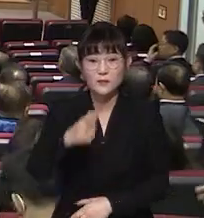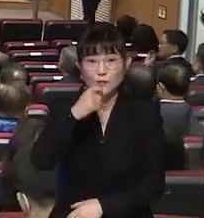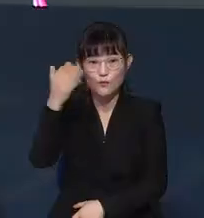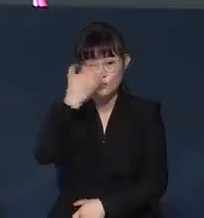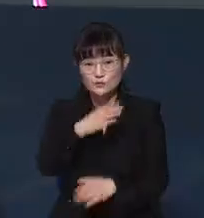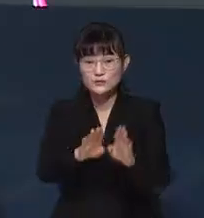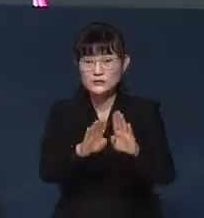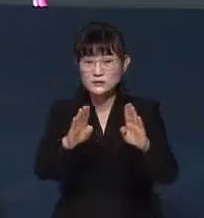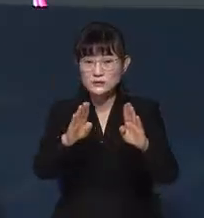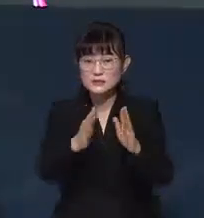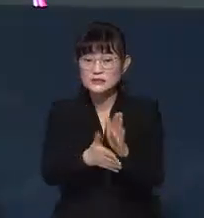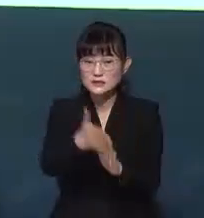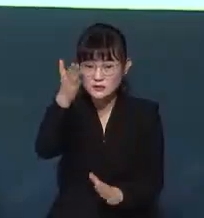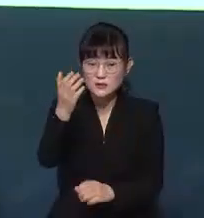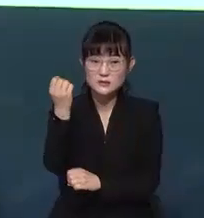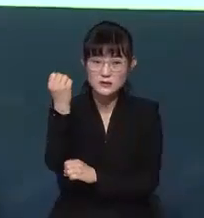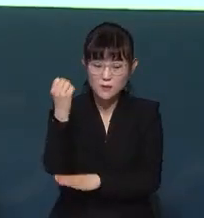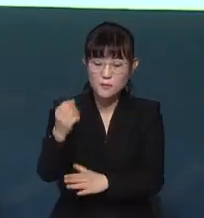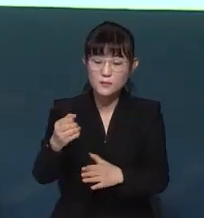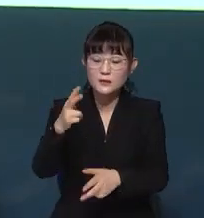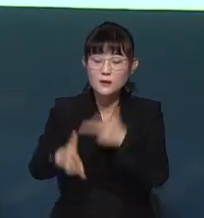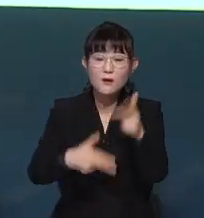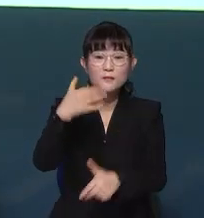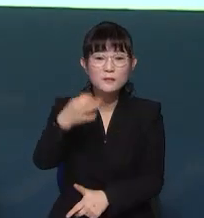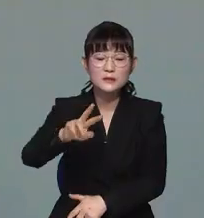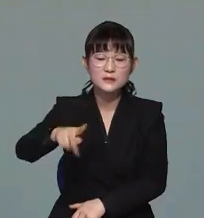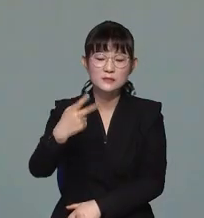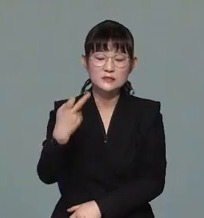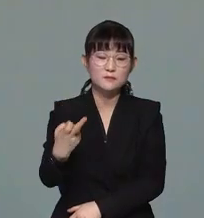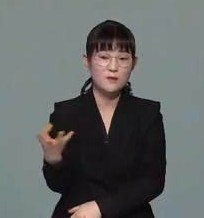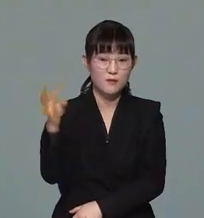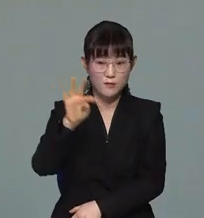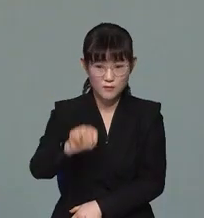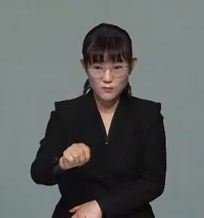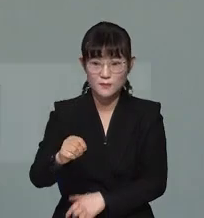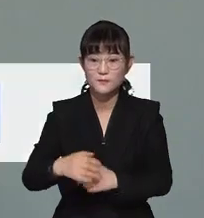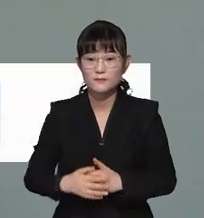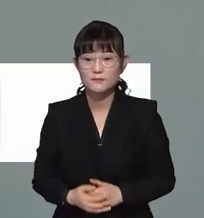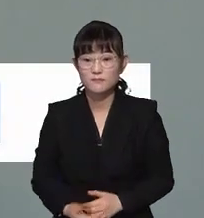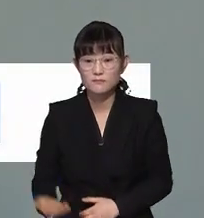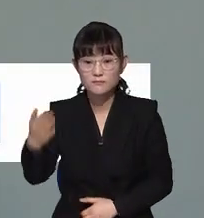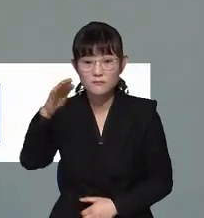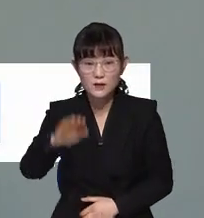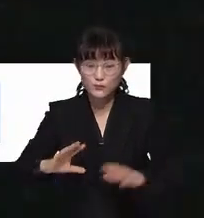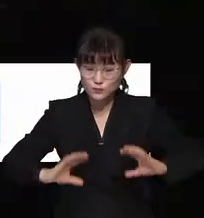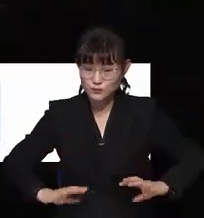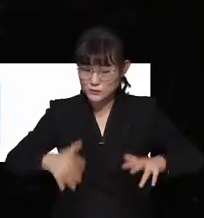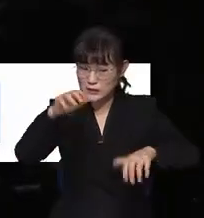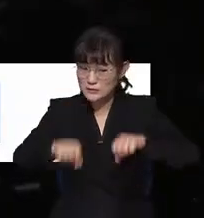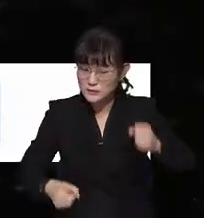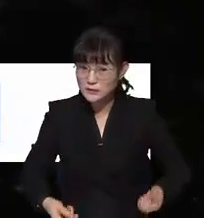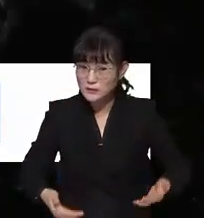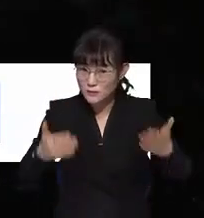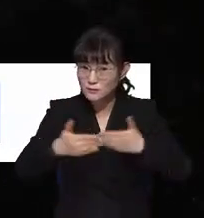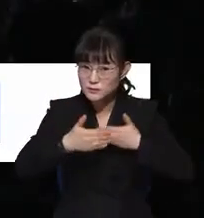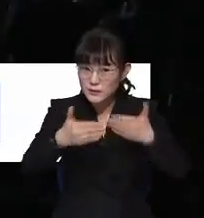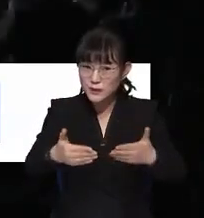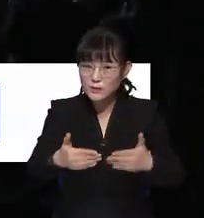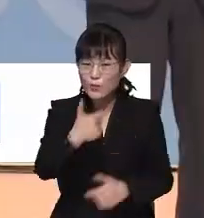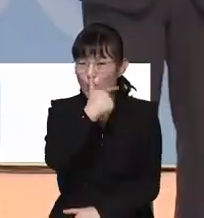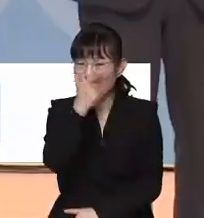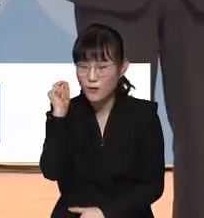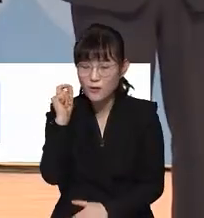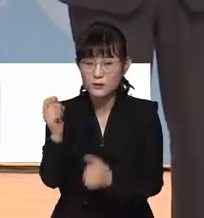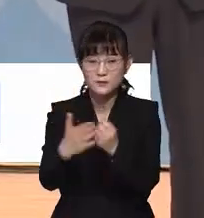여수시가 당초 수립한 세계 선박람회 총 사업비는 212억 원. 하지만 국제 행사를 치르기에는 다소 부족하다는